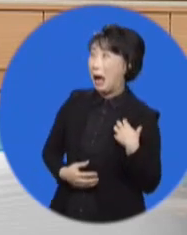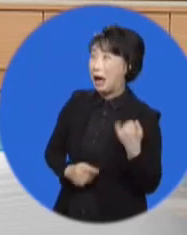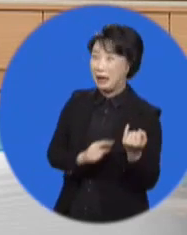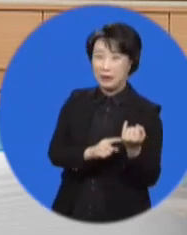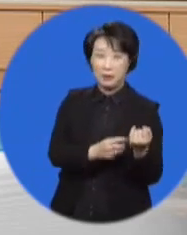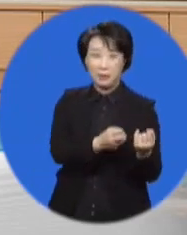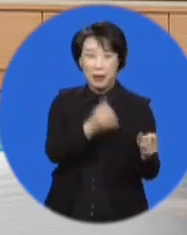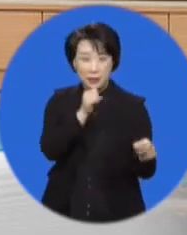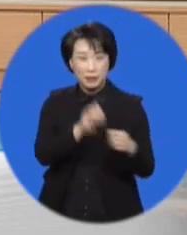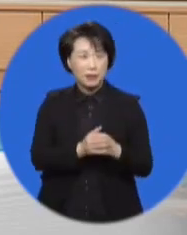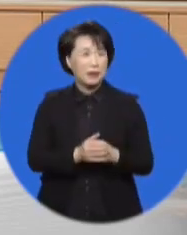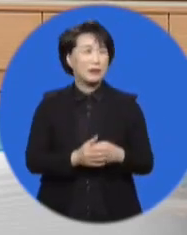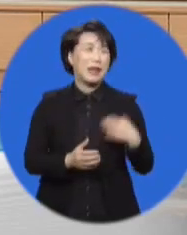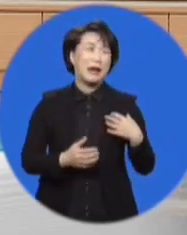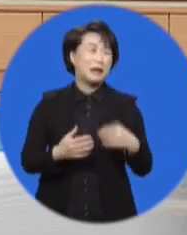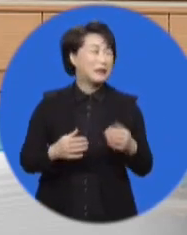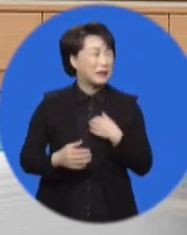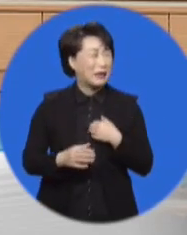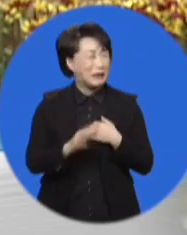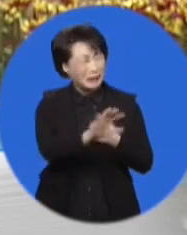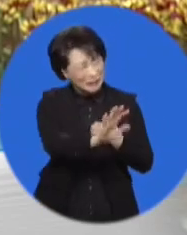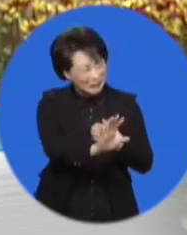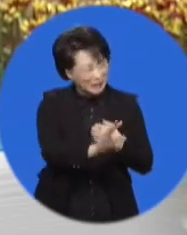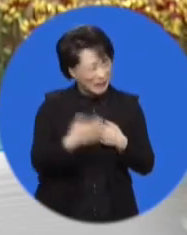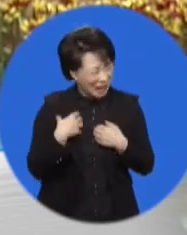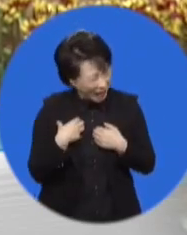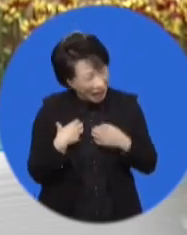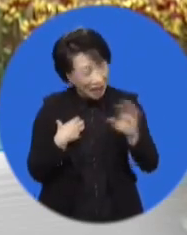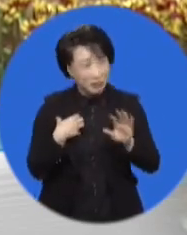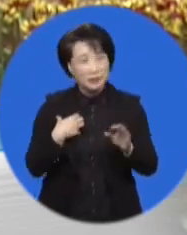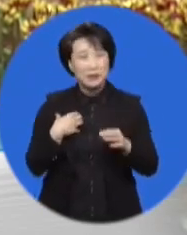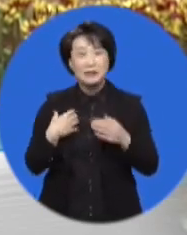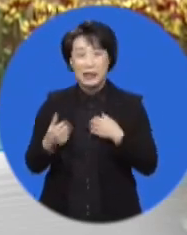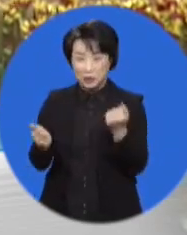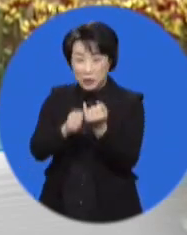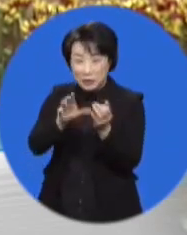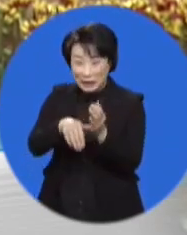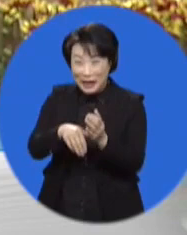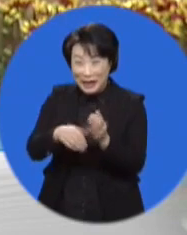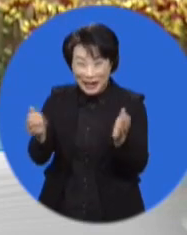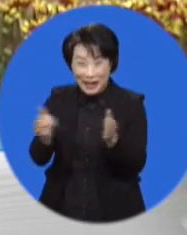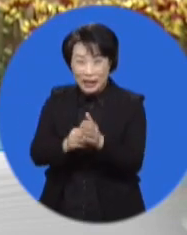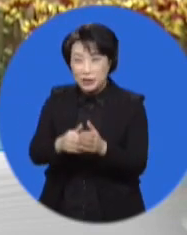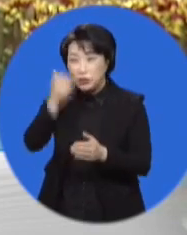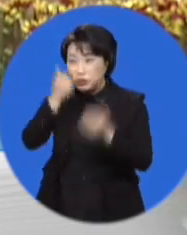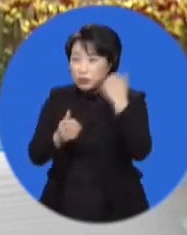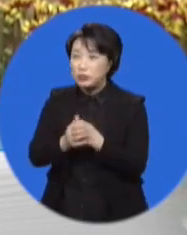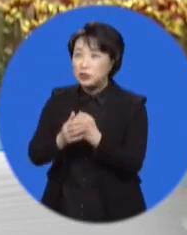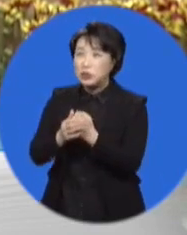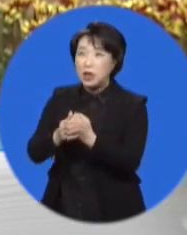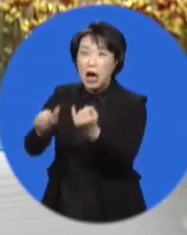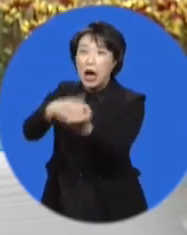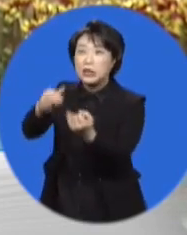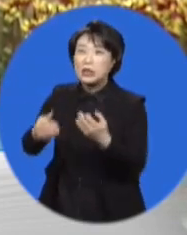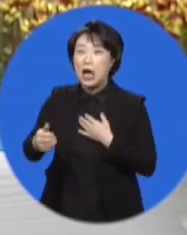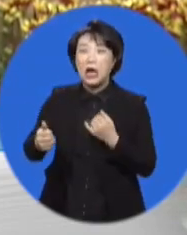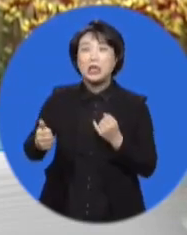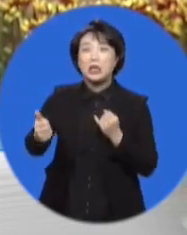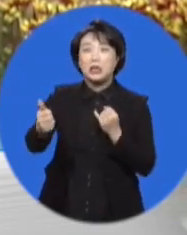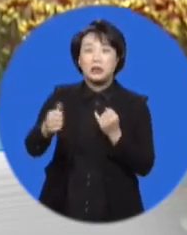나는 과부는 사람이 아니오. 나는 결혼할 때까지 누구 하나 나보고 살자고 한 사람이 한 사람도